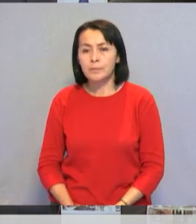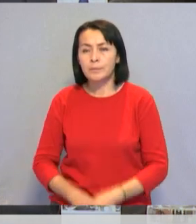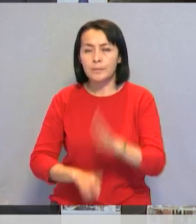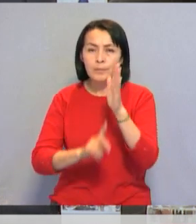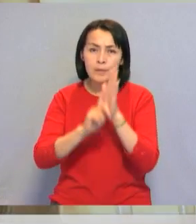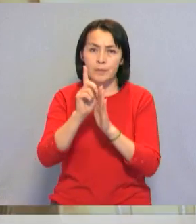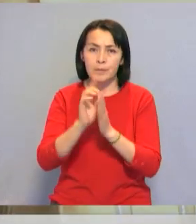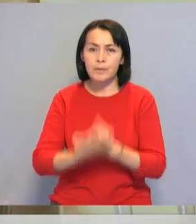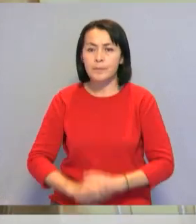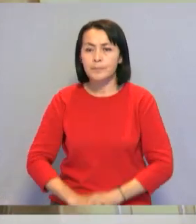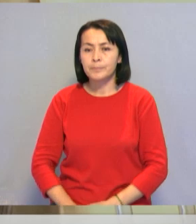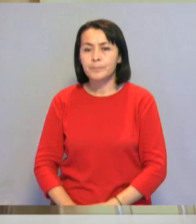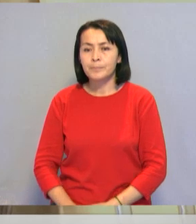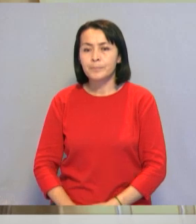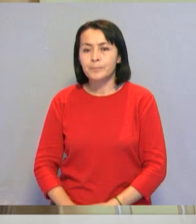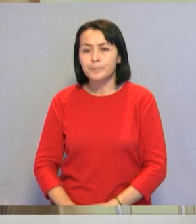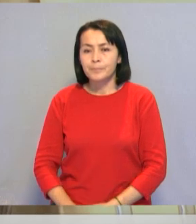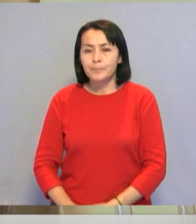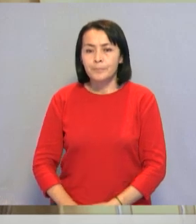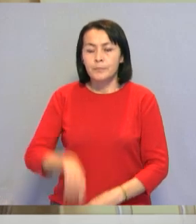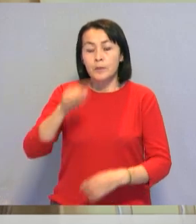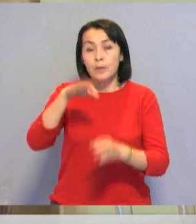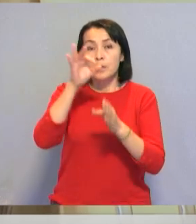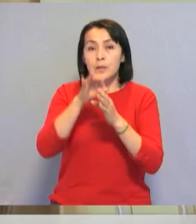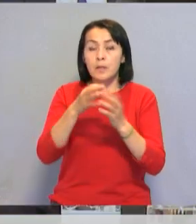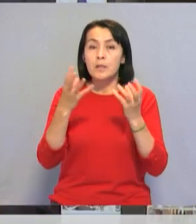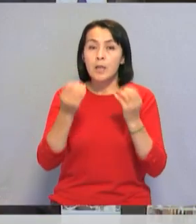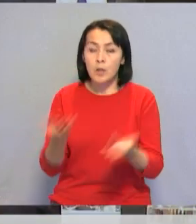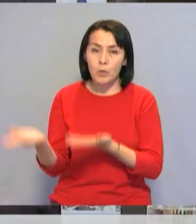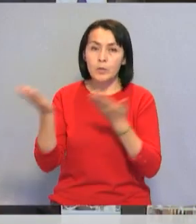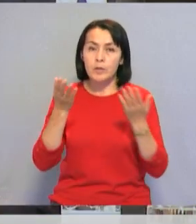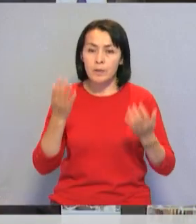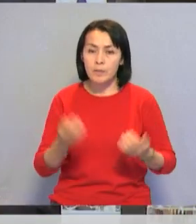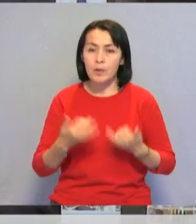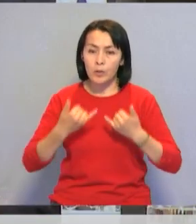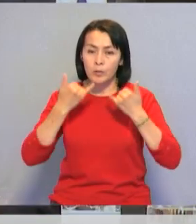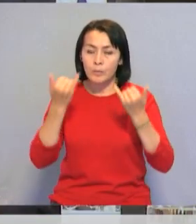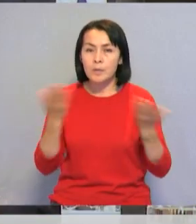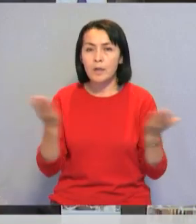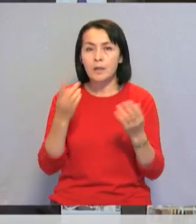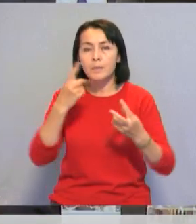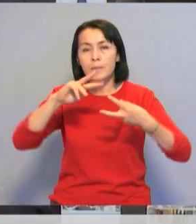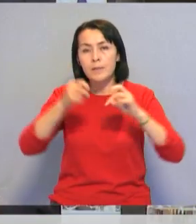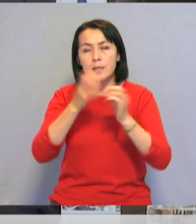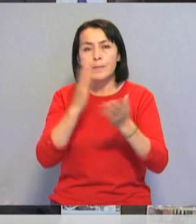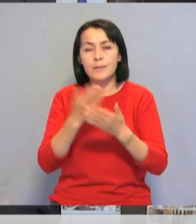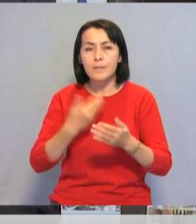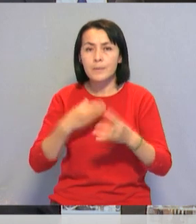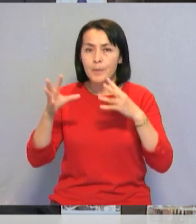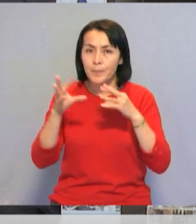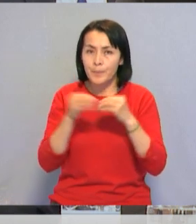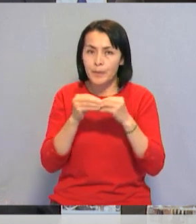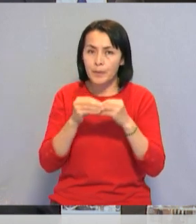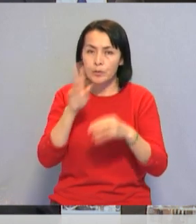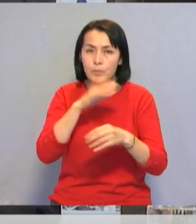бастап отырмыз. Сол себептен және бірет қош келіпсіздер. Қандай да бір мәселе болып жатса, біз бен бірге қандай